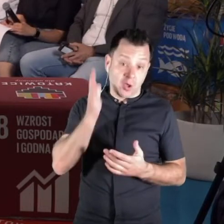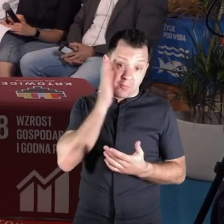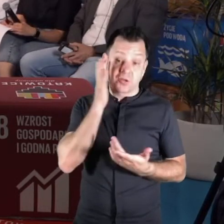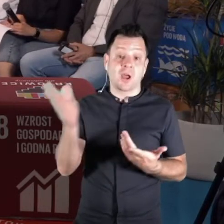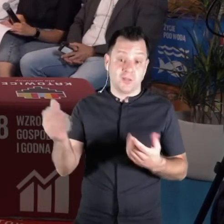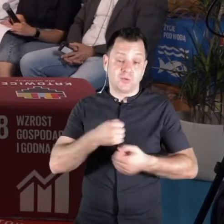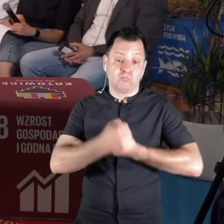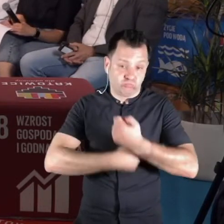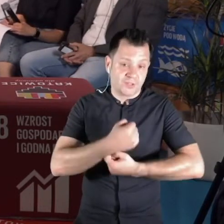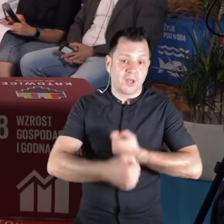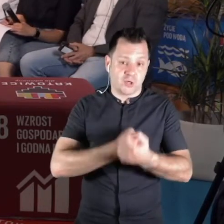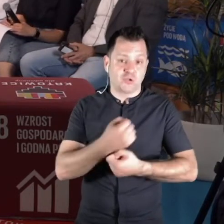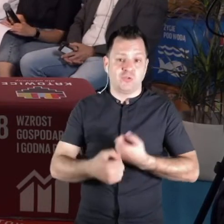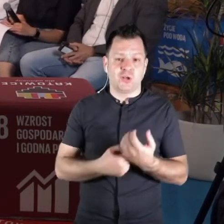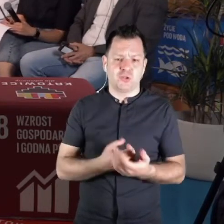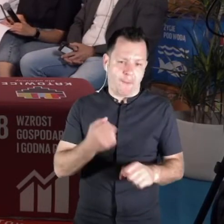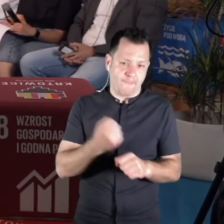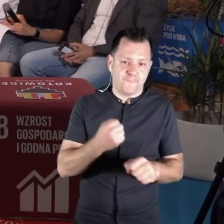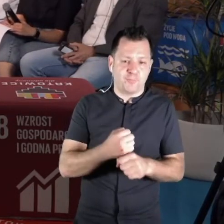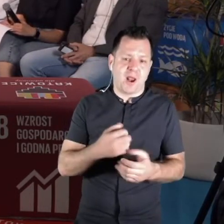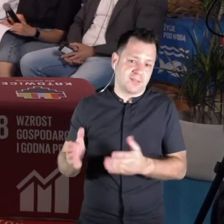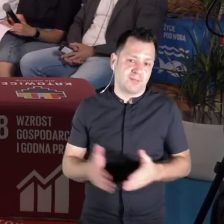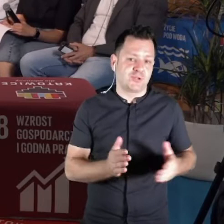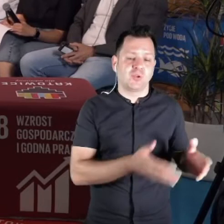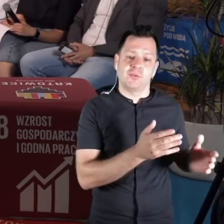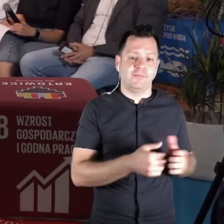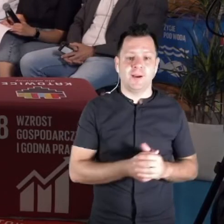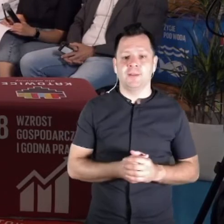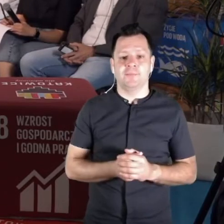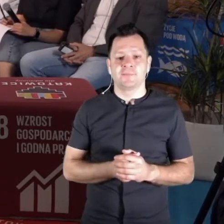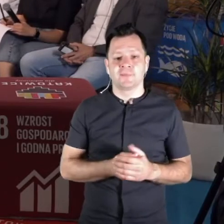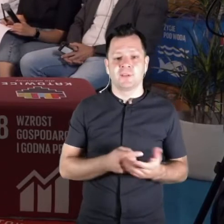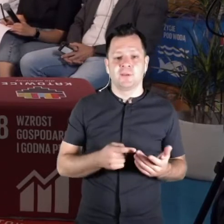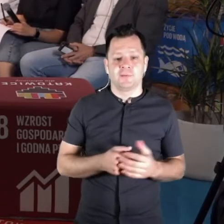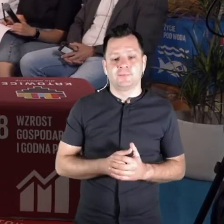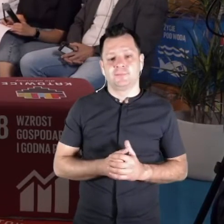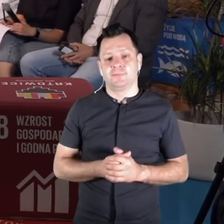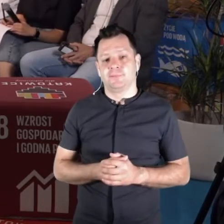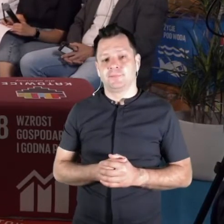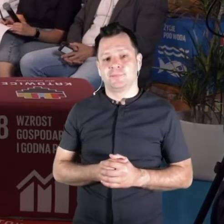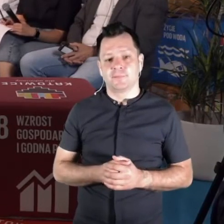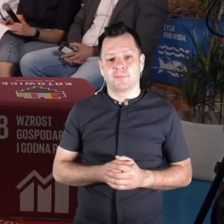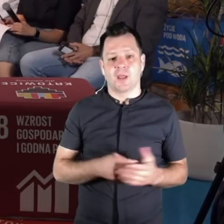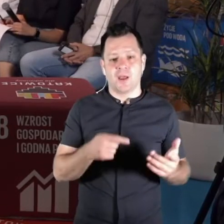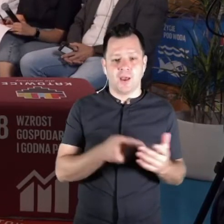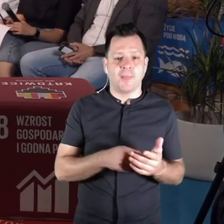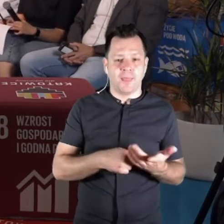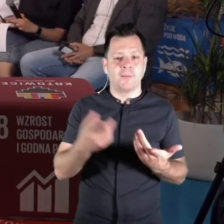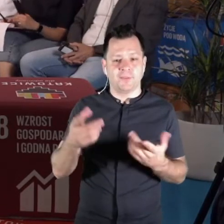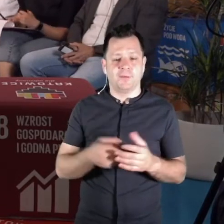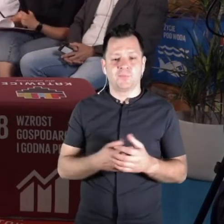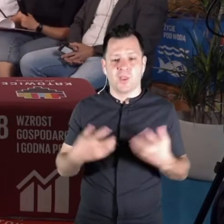zaangażowali w pracę i w przygotowywanie tej pryzmy, w której zamieszkają